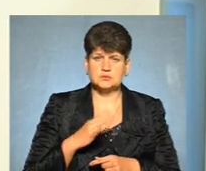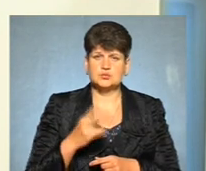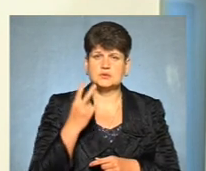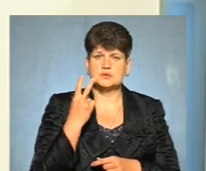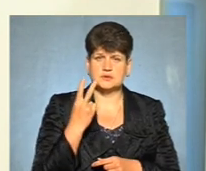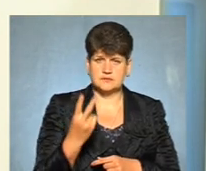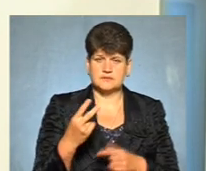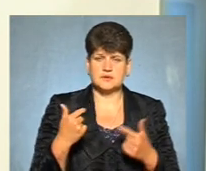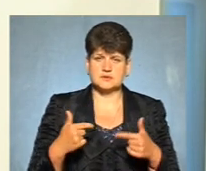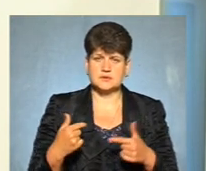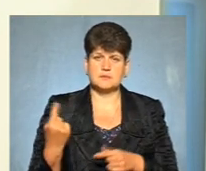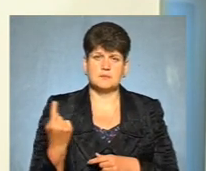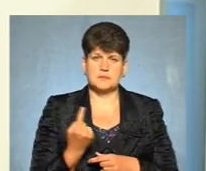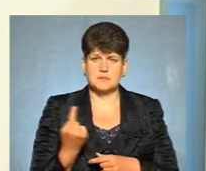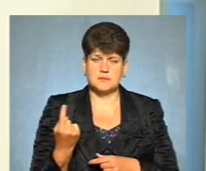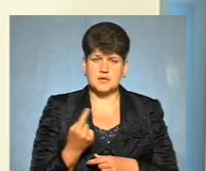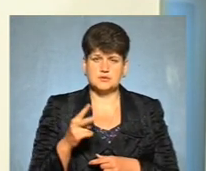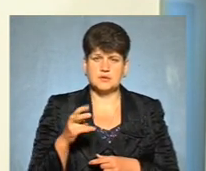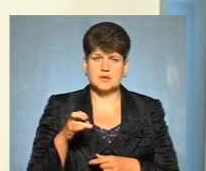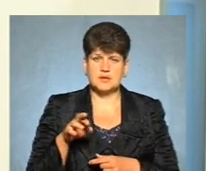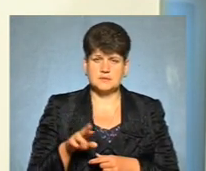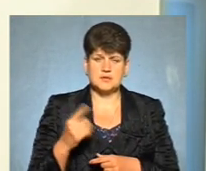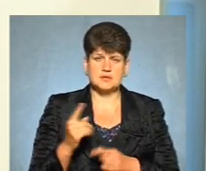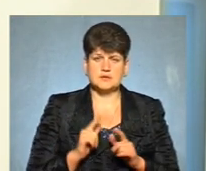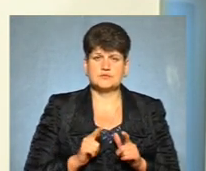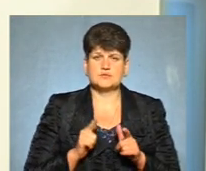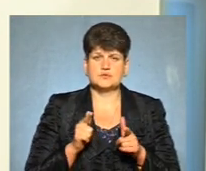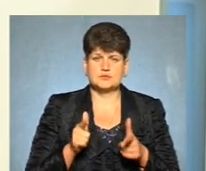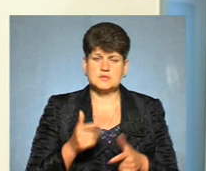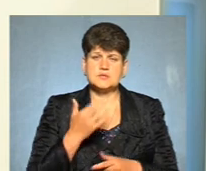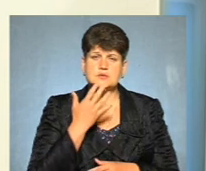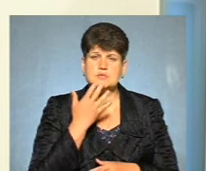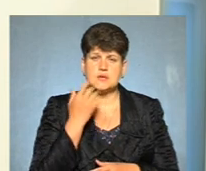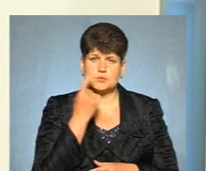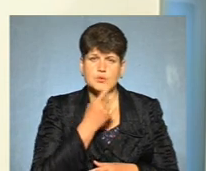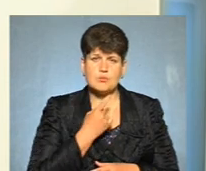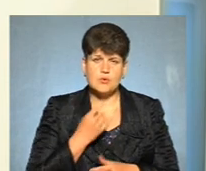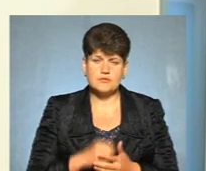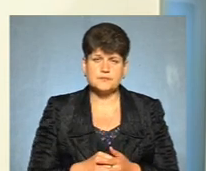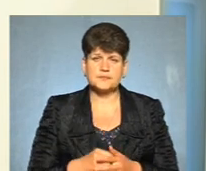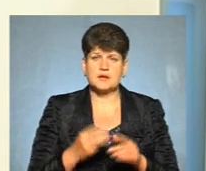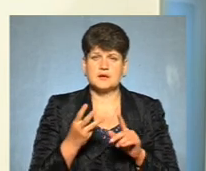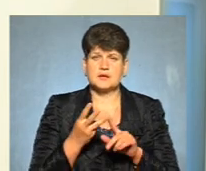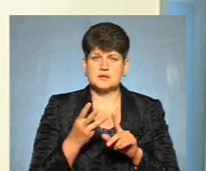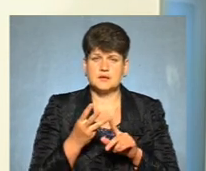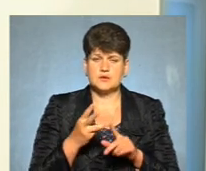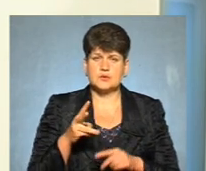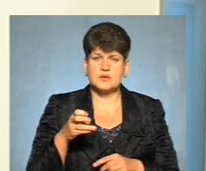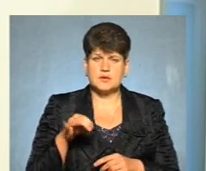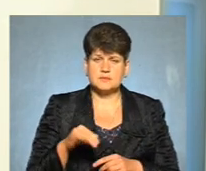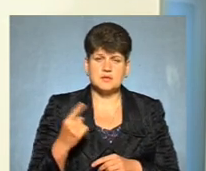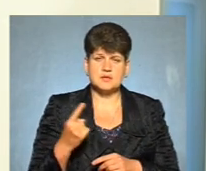таких іспити. 1 липня – єдиний вступний іспит з іноземної мови. І 3 липня – єдине фахове